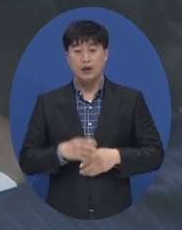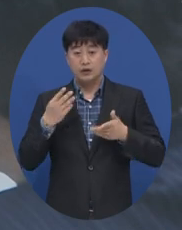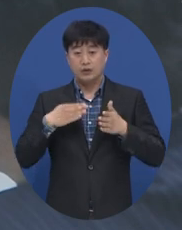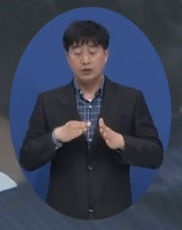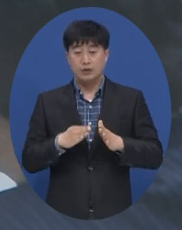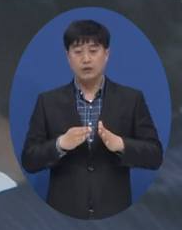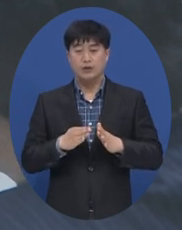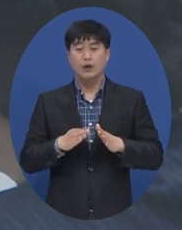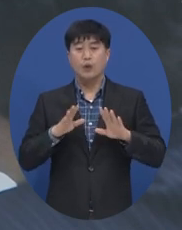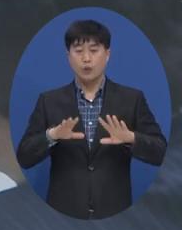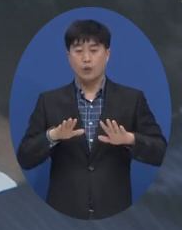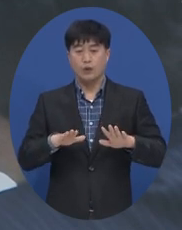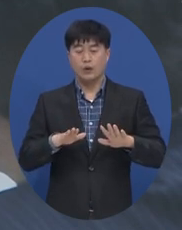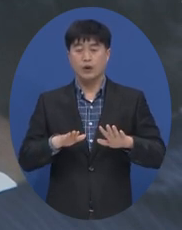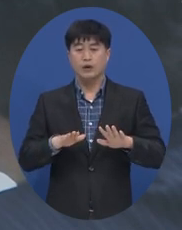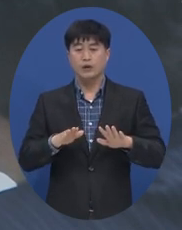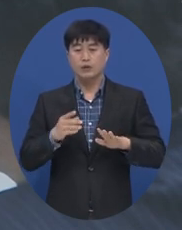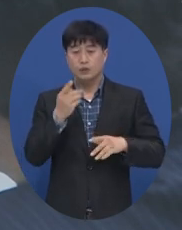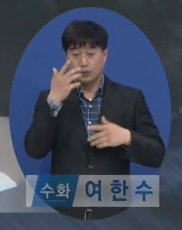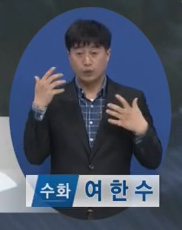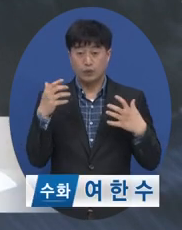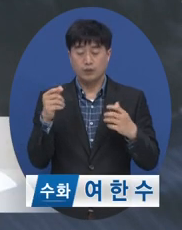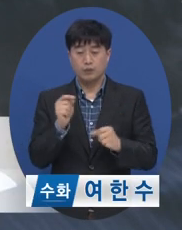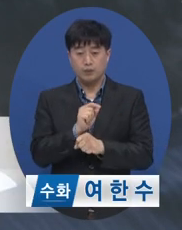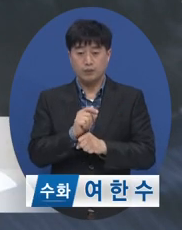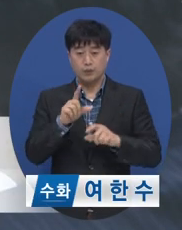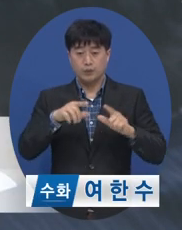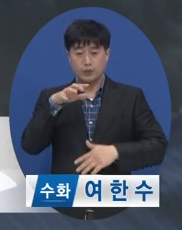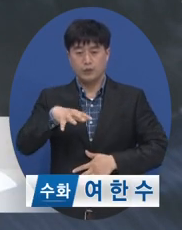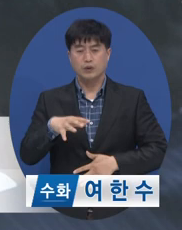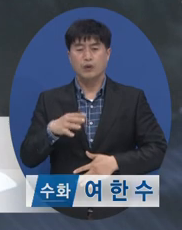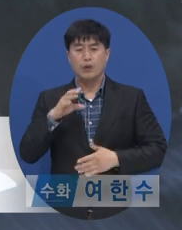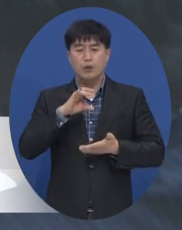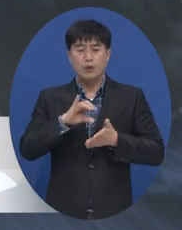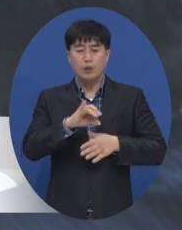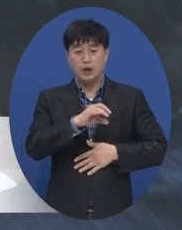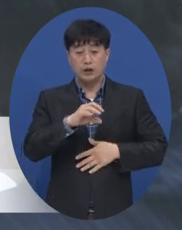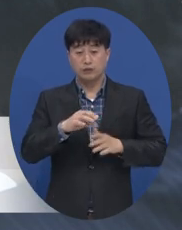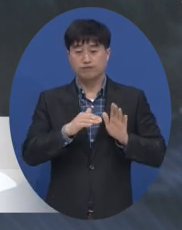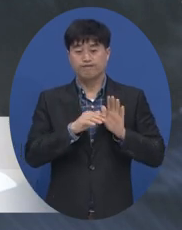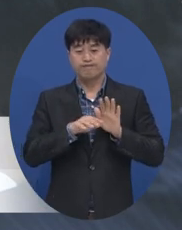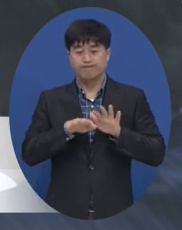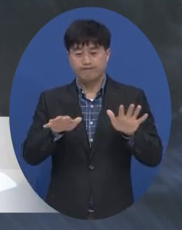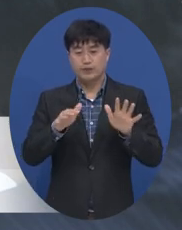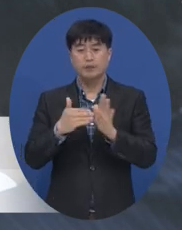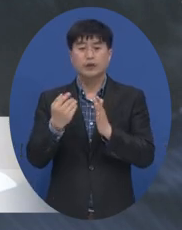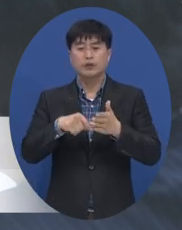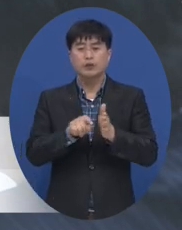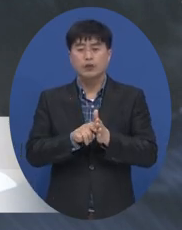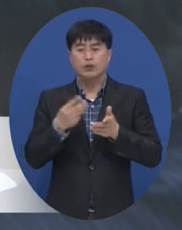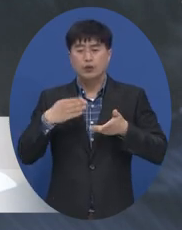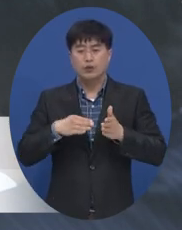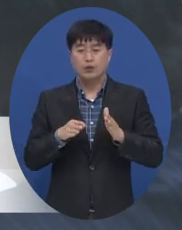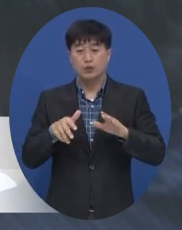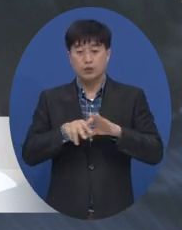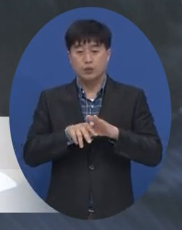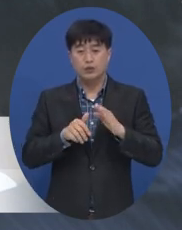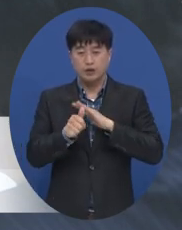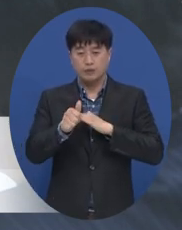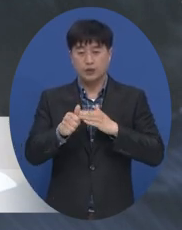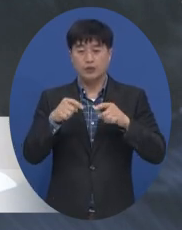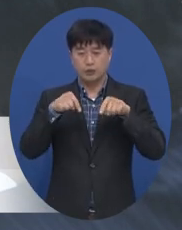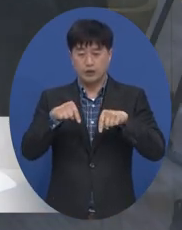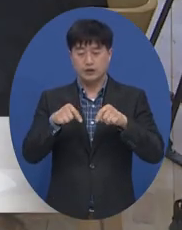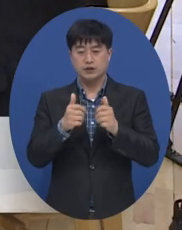경기도가 28일 오늘 경기도청 상황실에서 코론 알고 지역사회 확산 방지를 위한 경기도 종교 대표자 간담회를